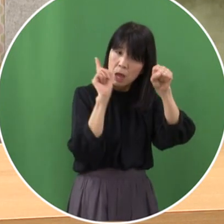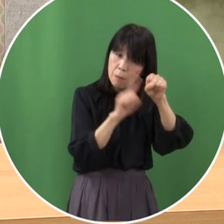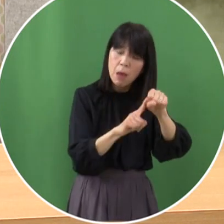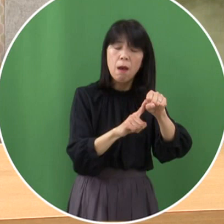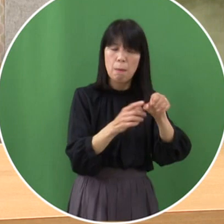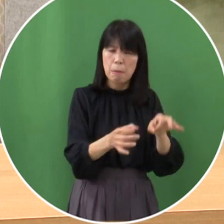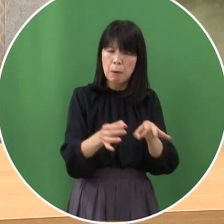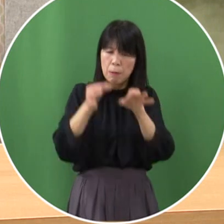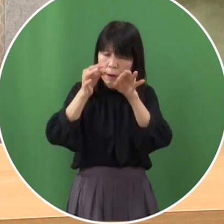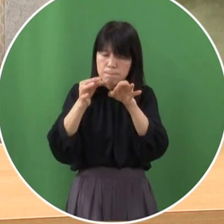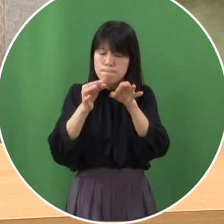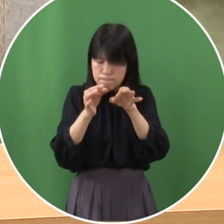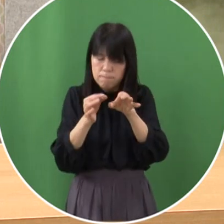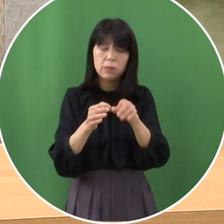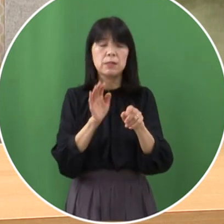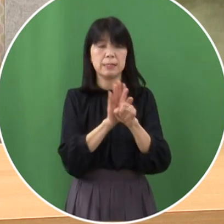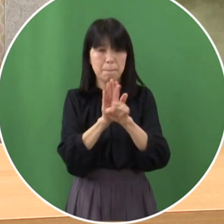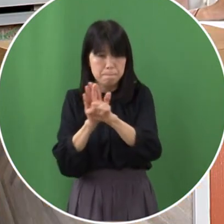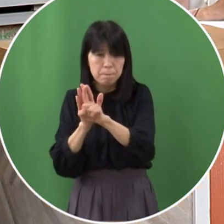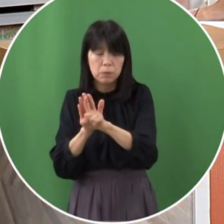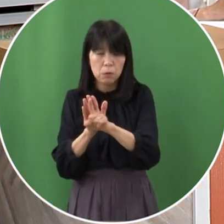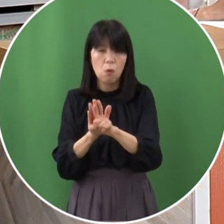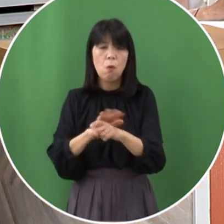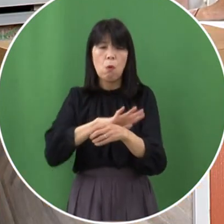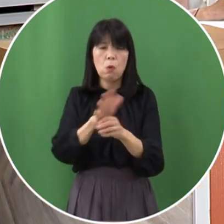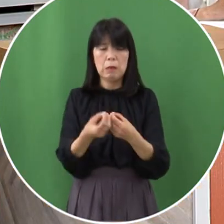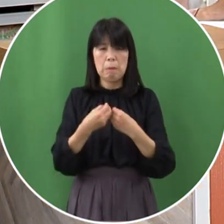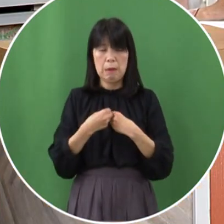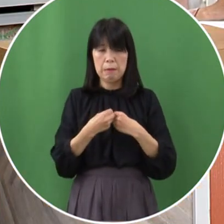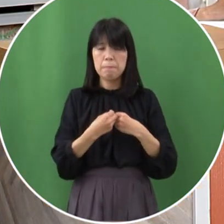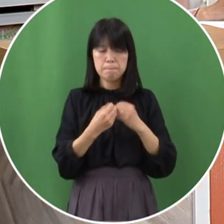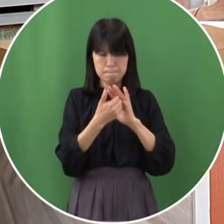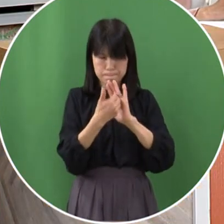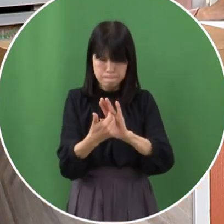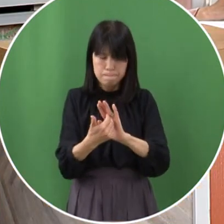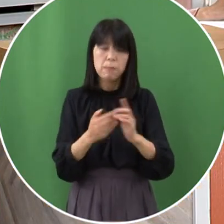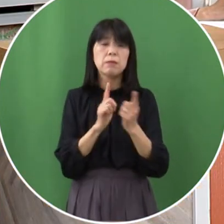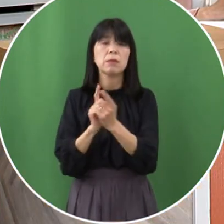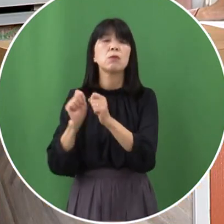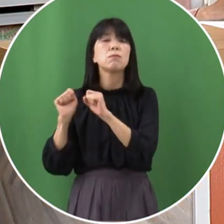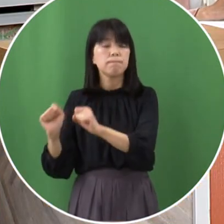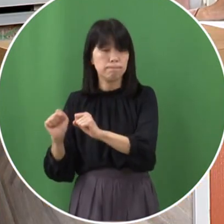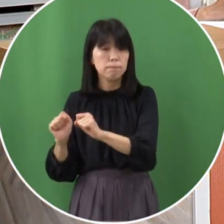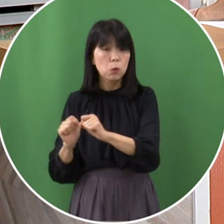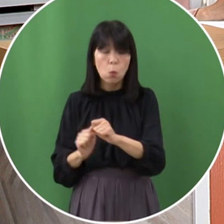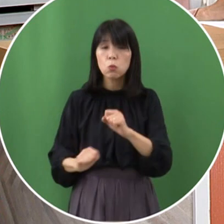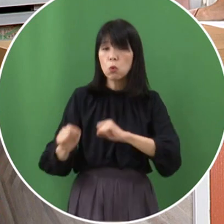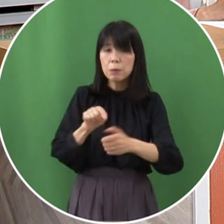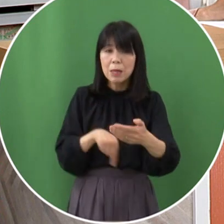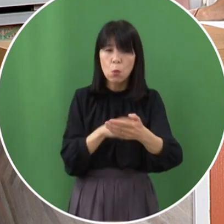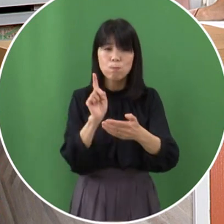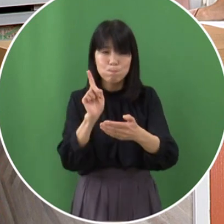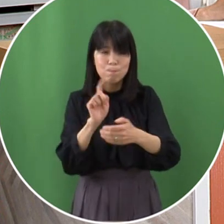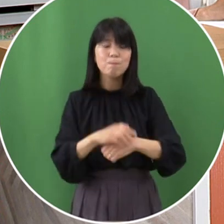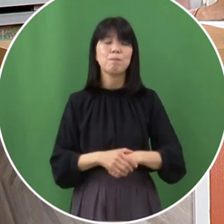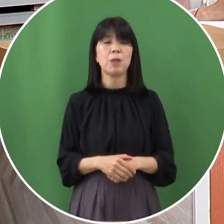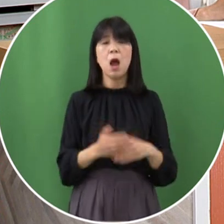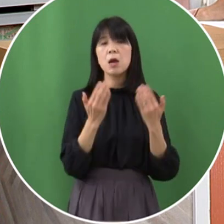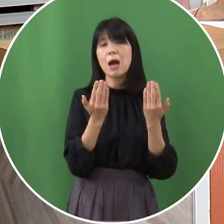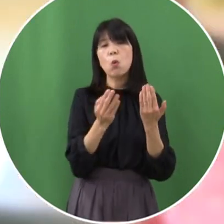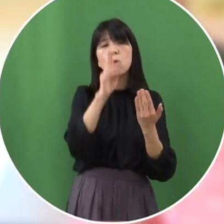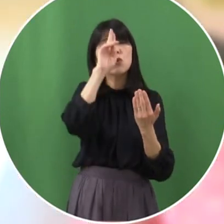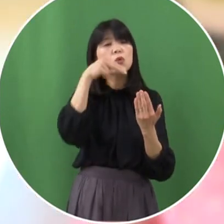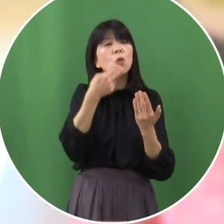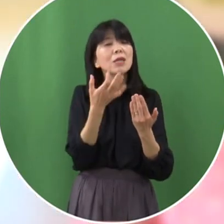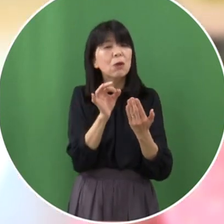援や感染対策などに取り組みます。 こちらではどういった取り組みがありますか？ まずは学校給食費支援です